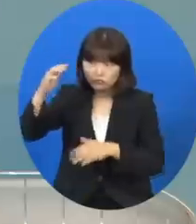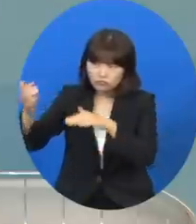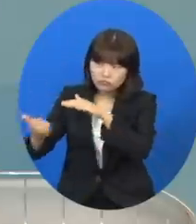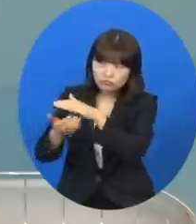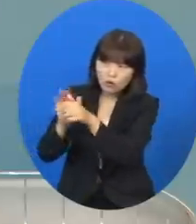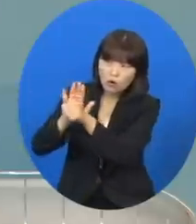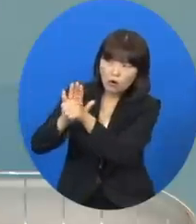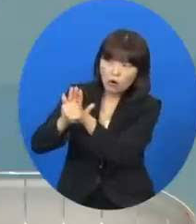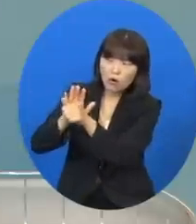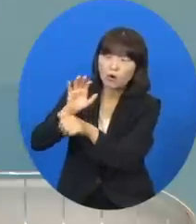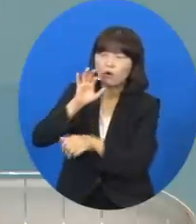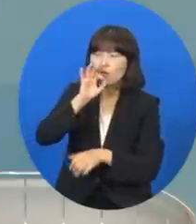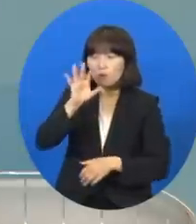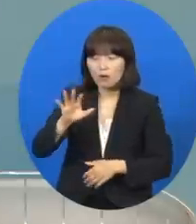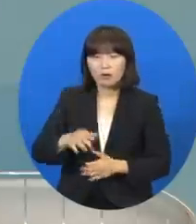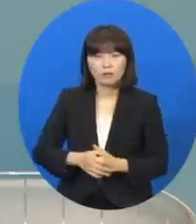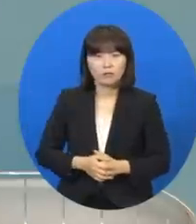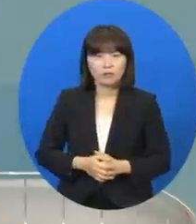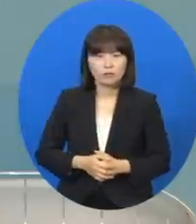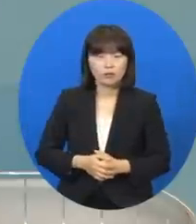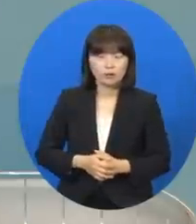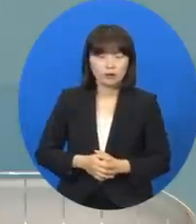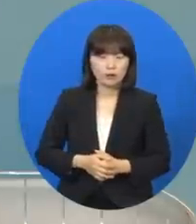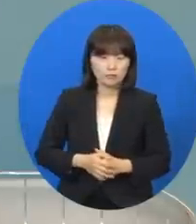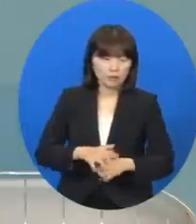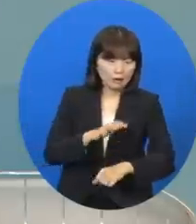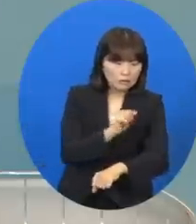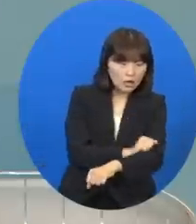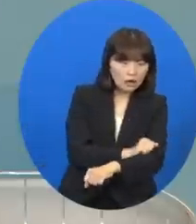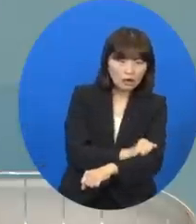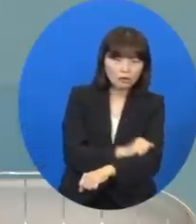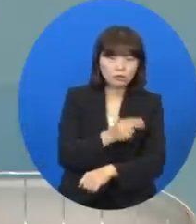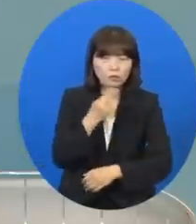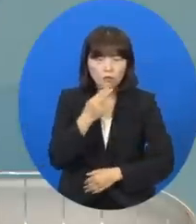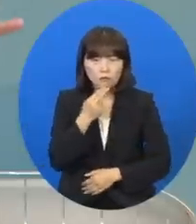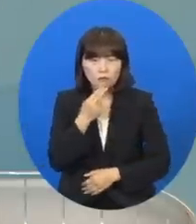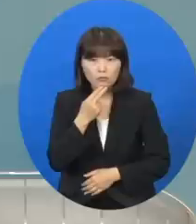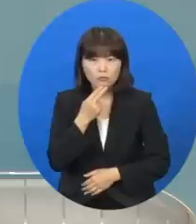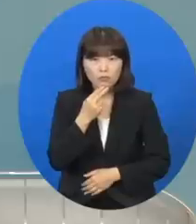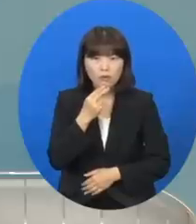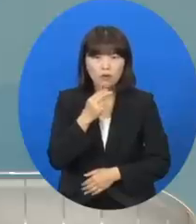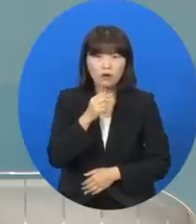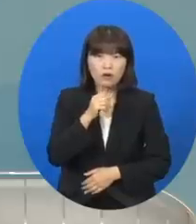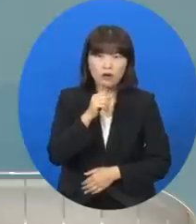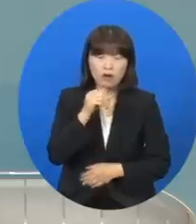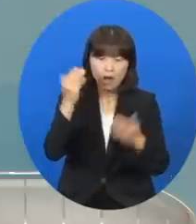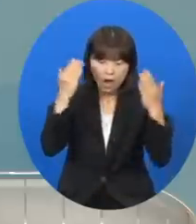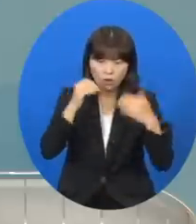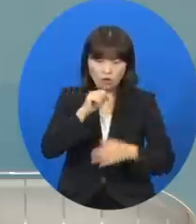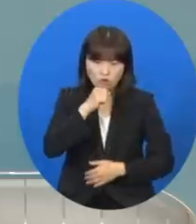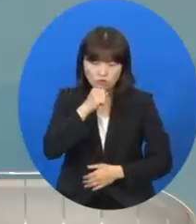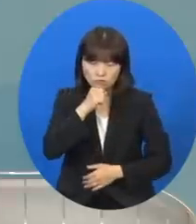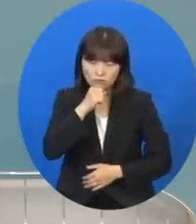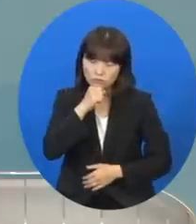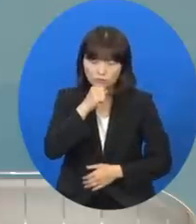못하고 잘난 것도 없고 실력도 없고 성적도 안 되고 집안은 완전히 정말